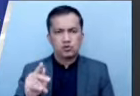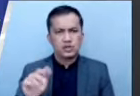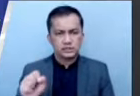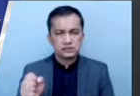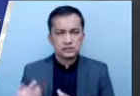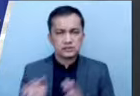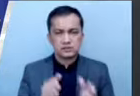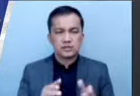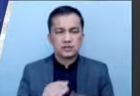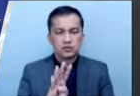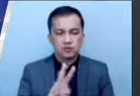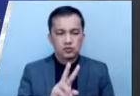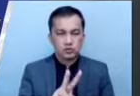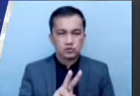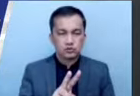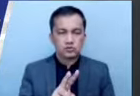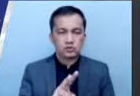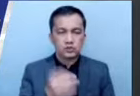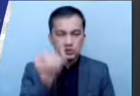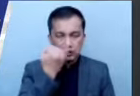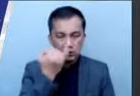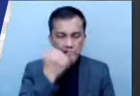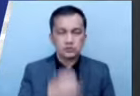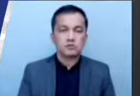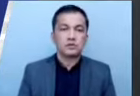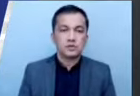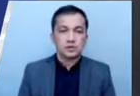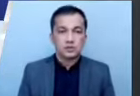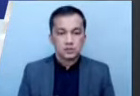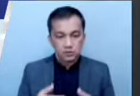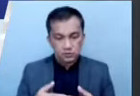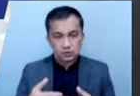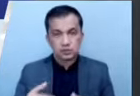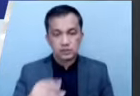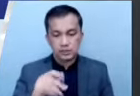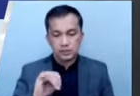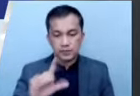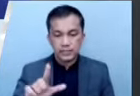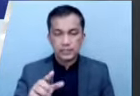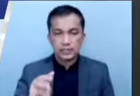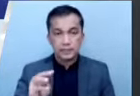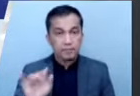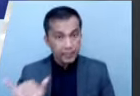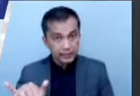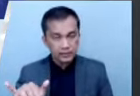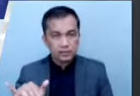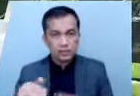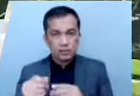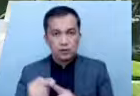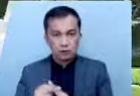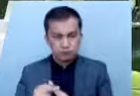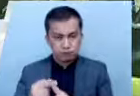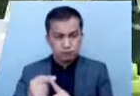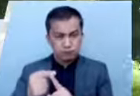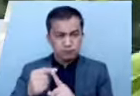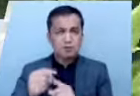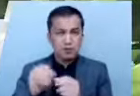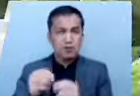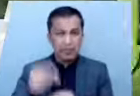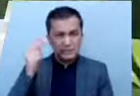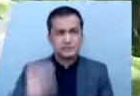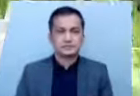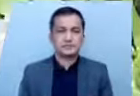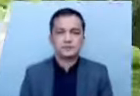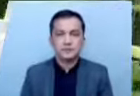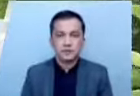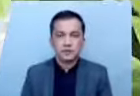sa Iloilo and Dumangas. Pagdating ng April and May, mas mataas pa talaga ang heat index. Hindi pa man humuhupa